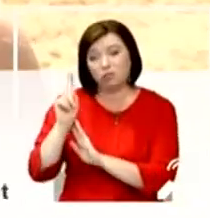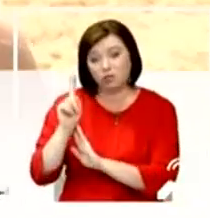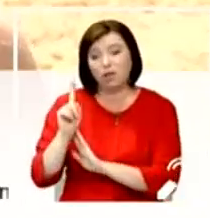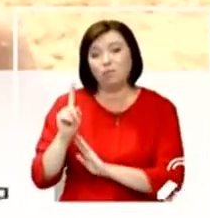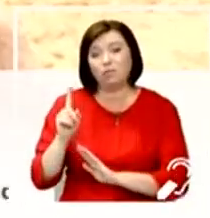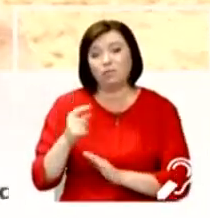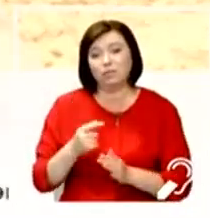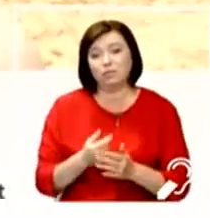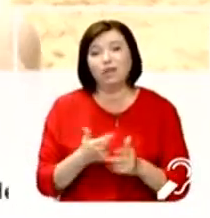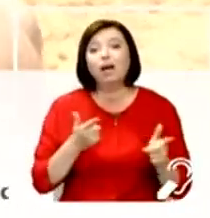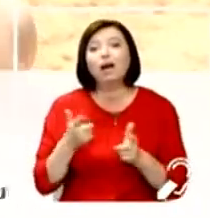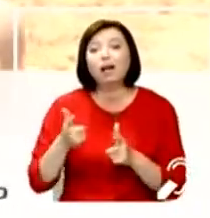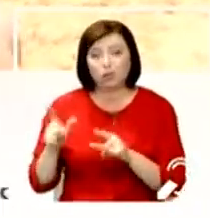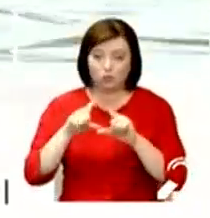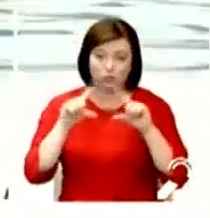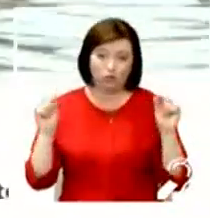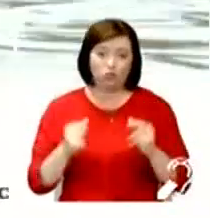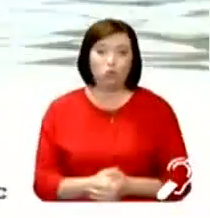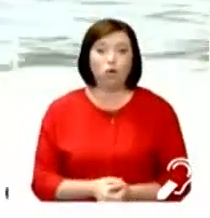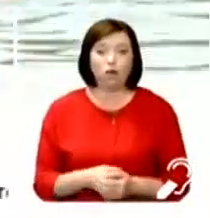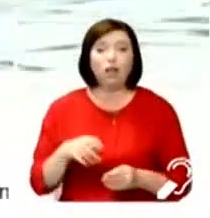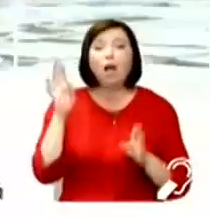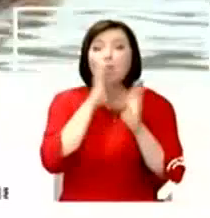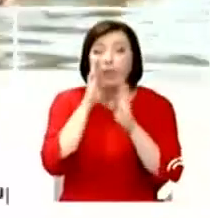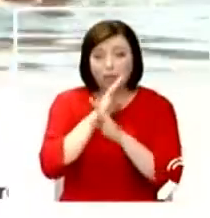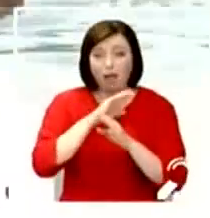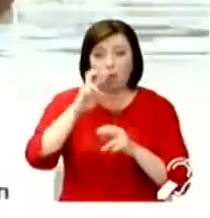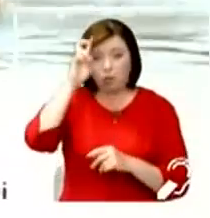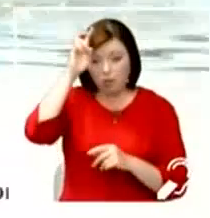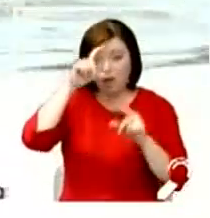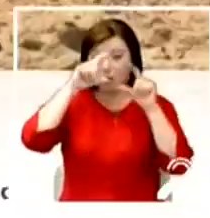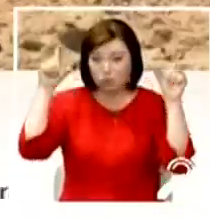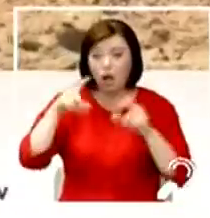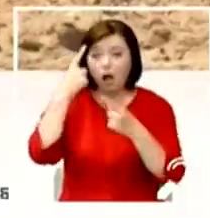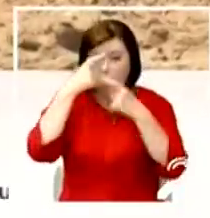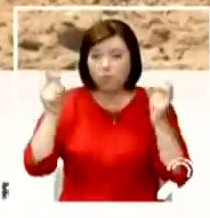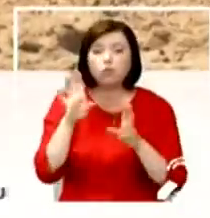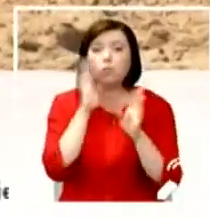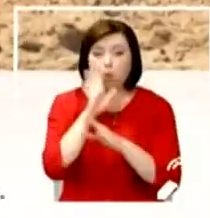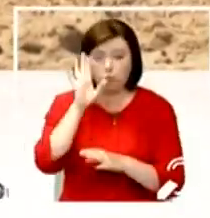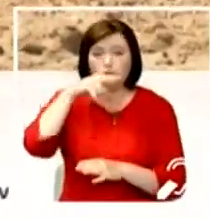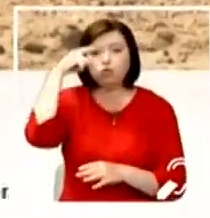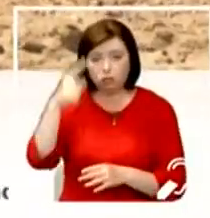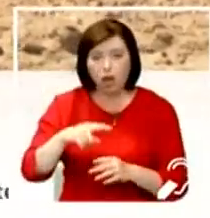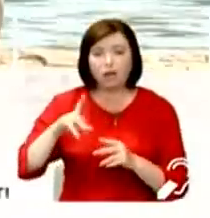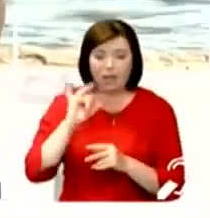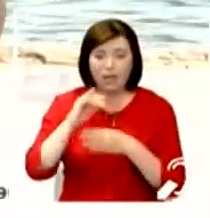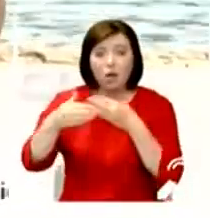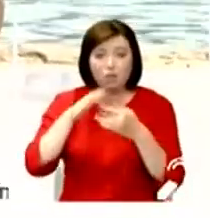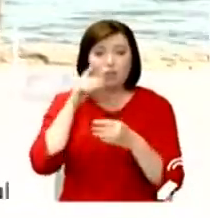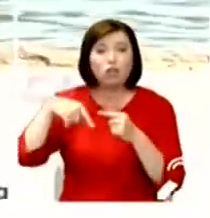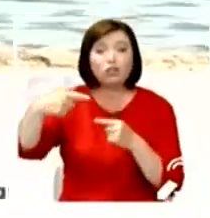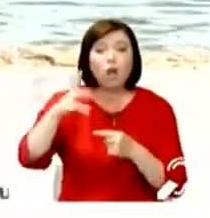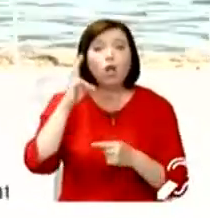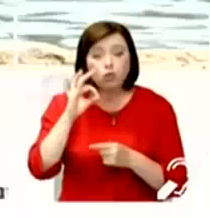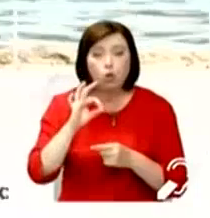începem să ne pregătim de școală. Serviciul hidrometeorologic de stat anunță că vremea rămâne la fel de caldă și în perioada următoare,